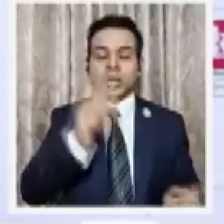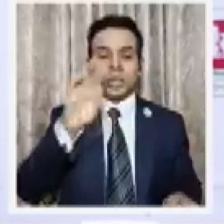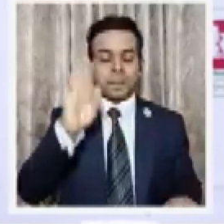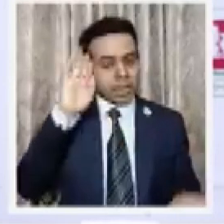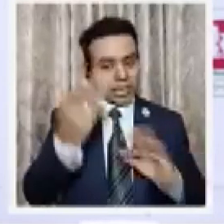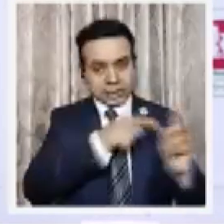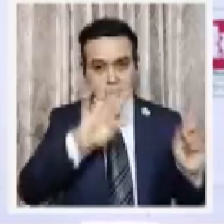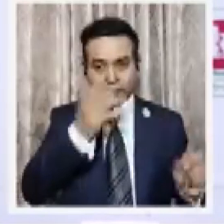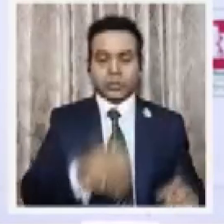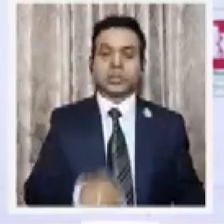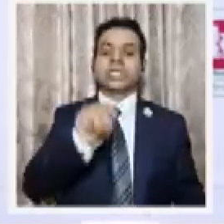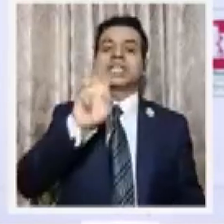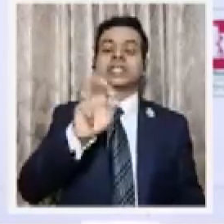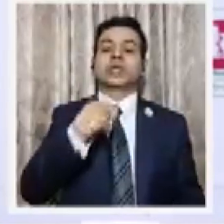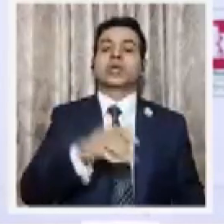0 থেকে 10 বছরের